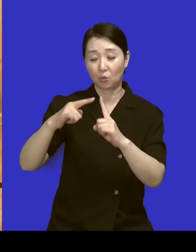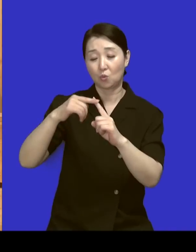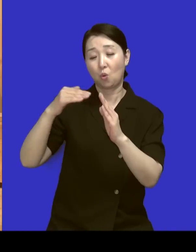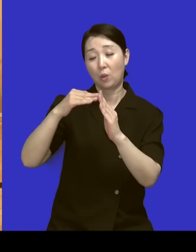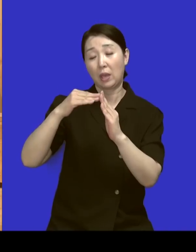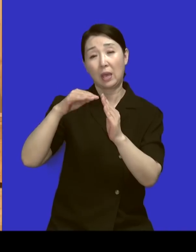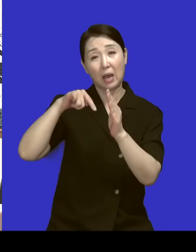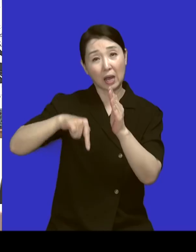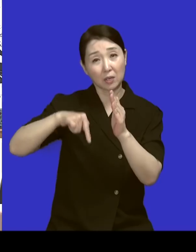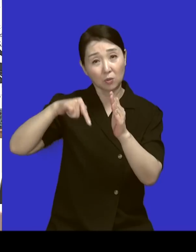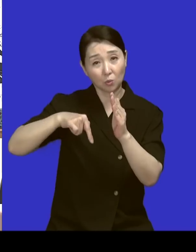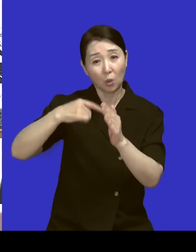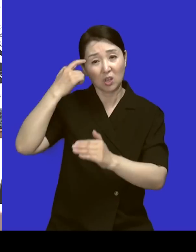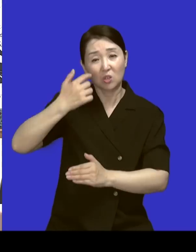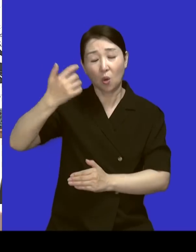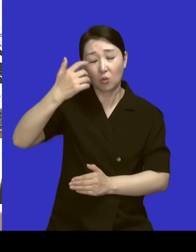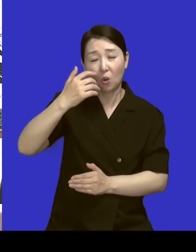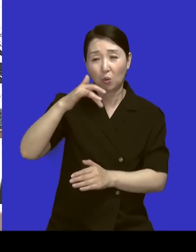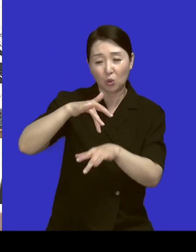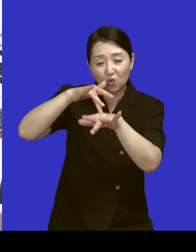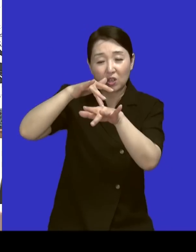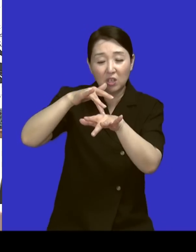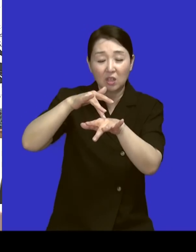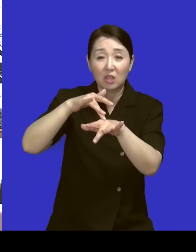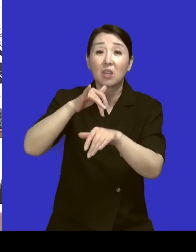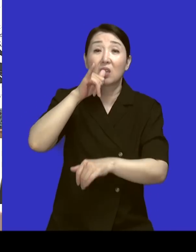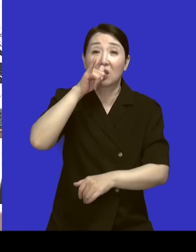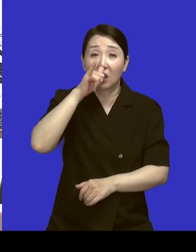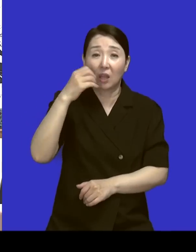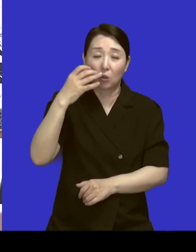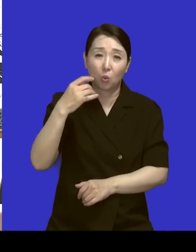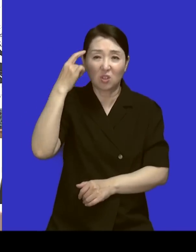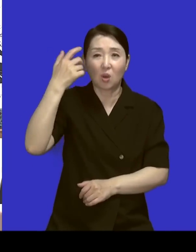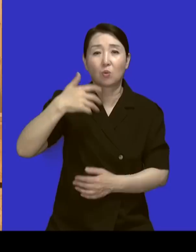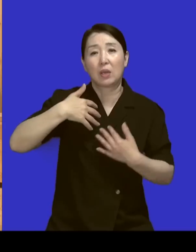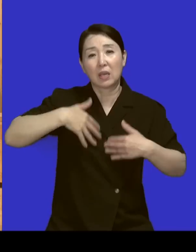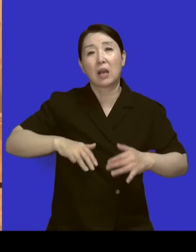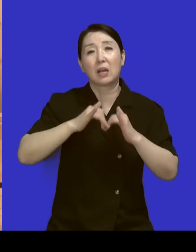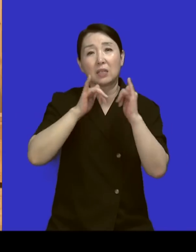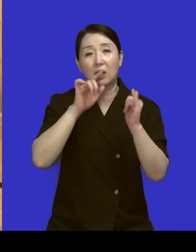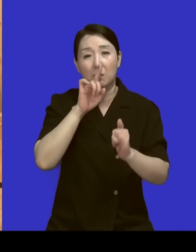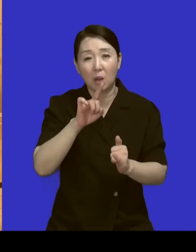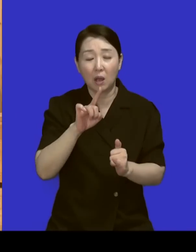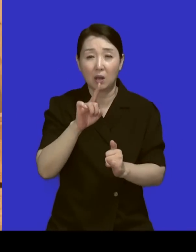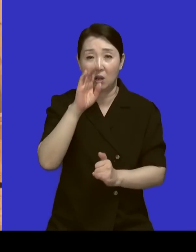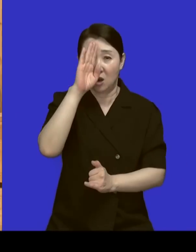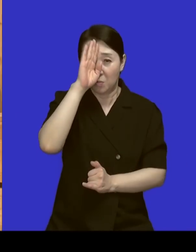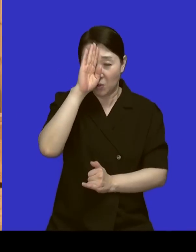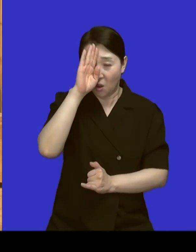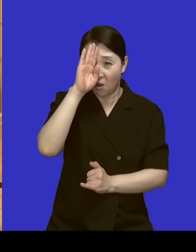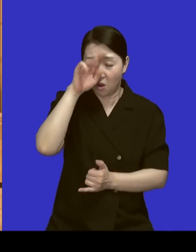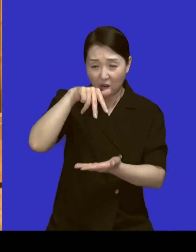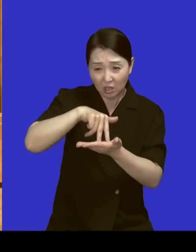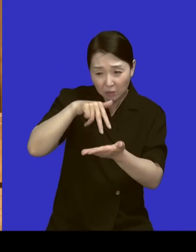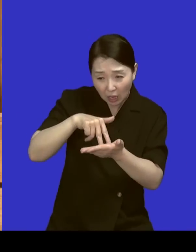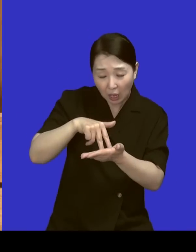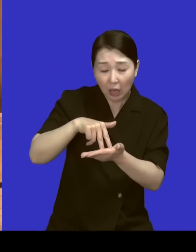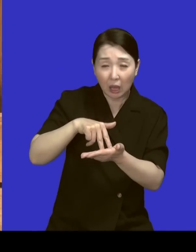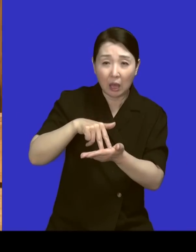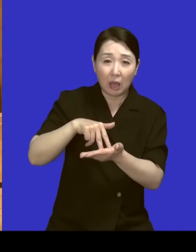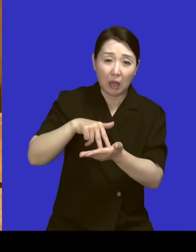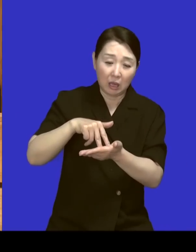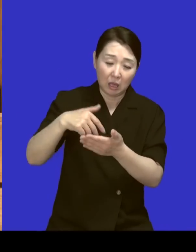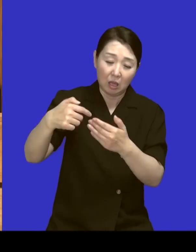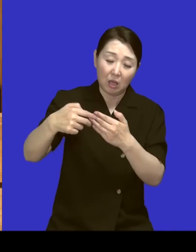뭐 귀신 들린 자라든가 뭐 영적으로 약해서 그렇다라고 해서 또 교회에서 또 다른 시각으로 또 판단하는 경우들도 있거든요. 네,